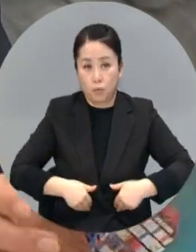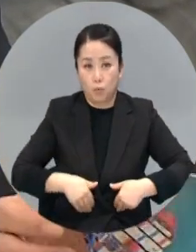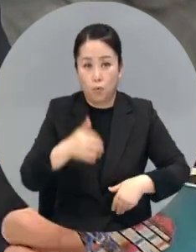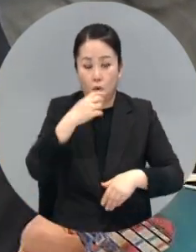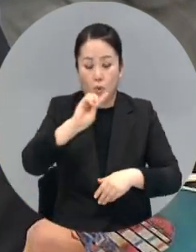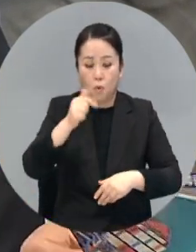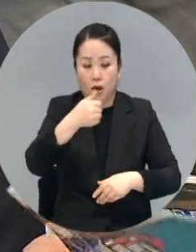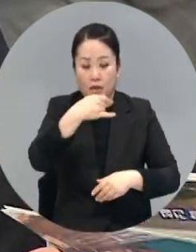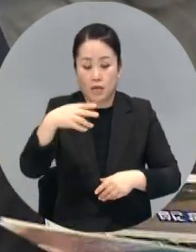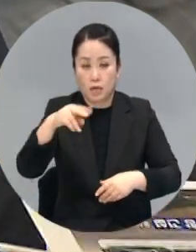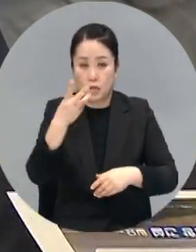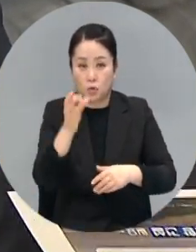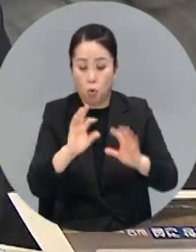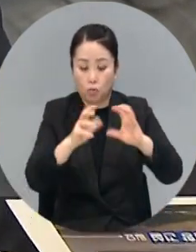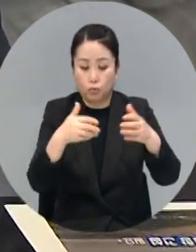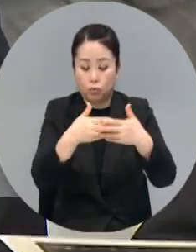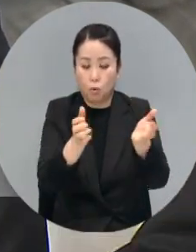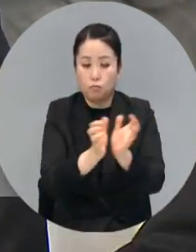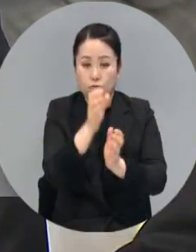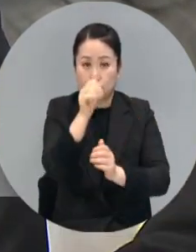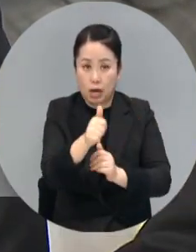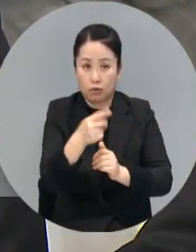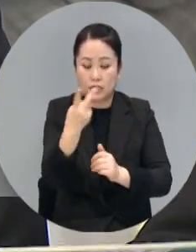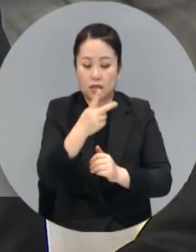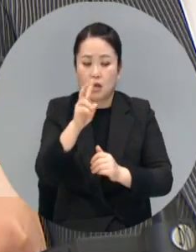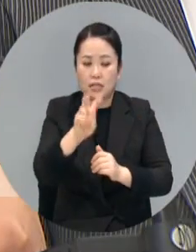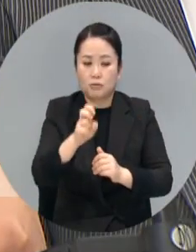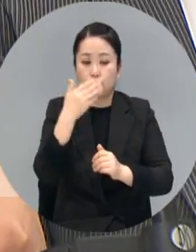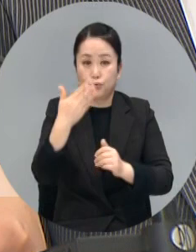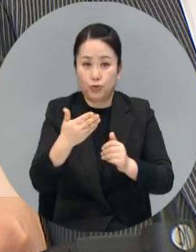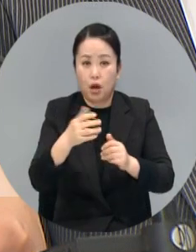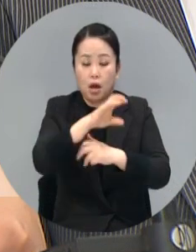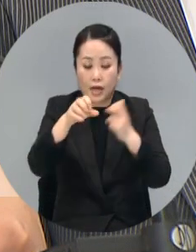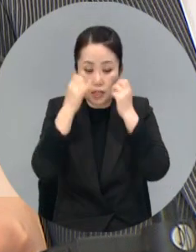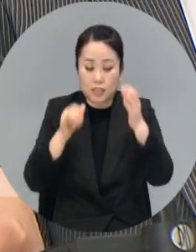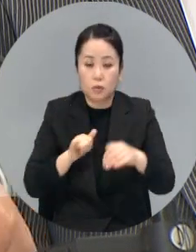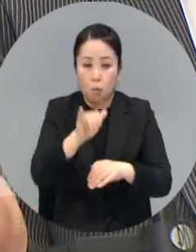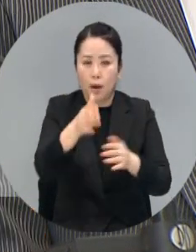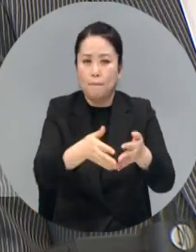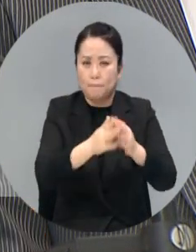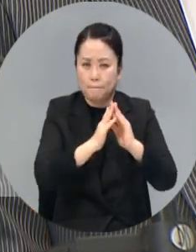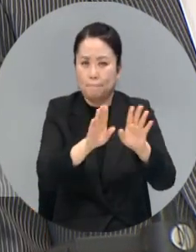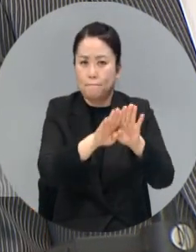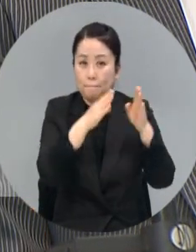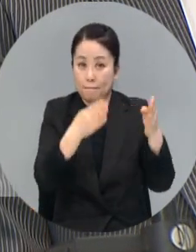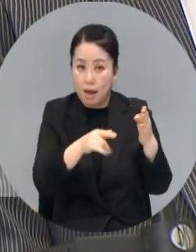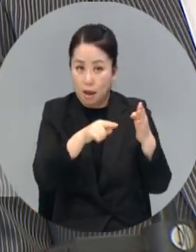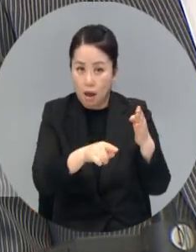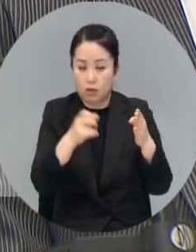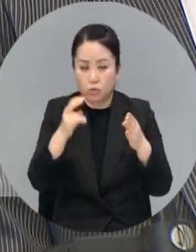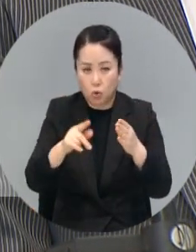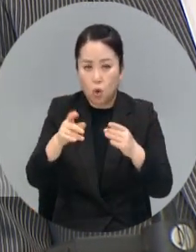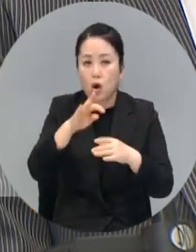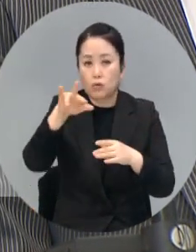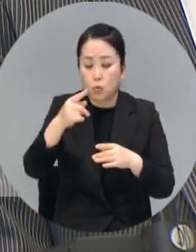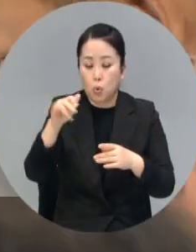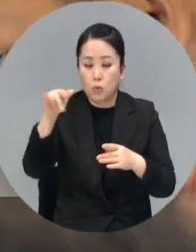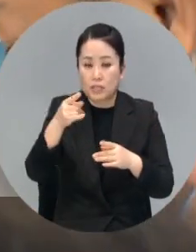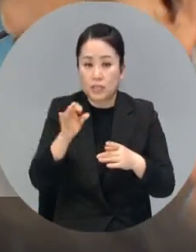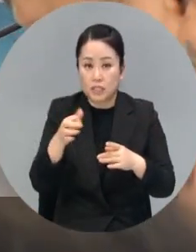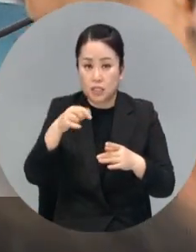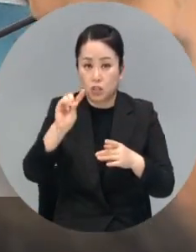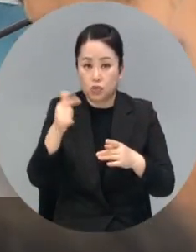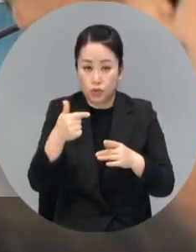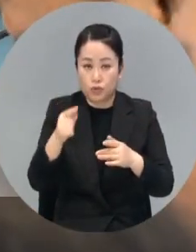원희룡 국토부 장관은 2029년까지 가덕도 신공항 개항을, 조승환 해수부 장관은 북항 재개발과 부산 신항을 중심으로